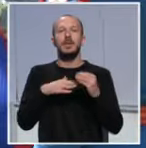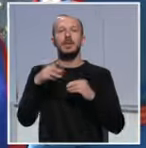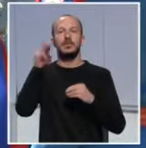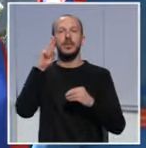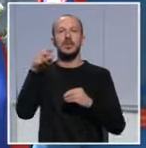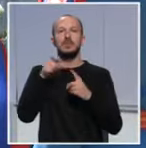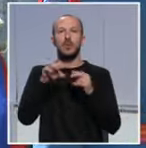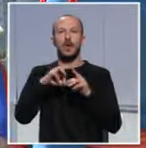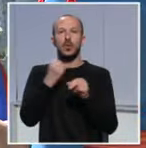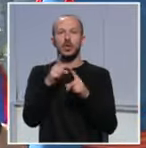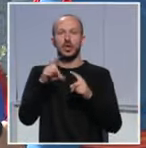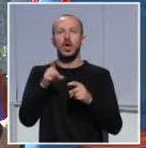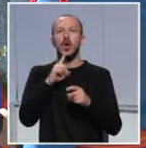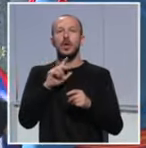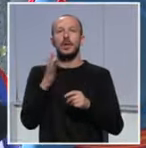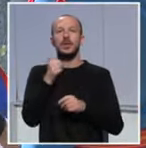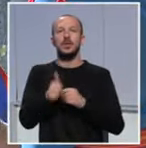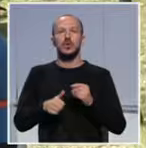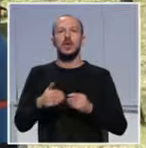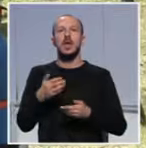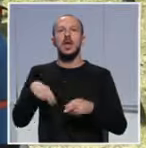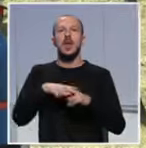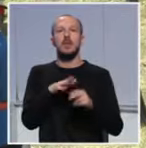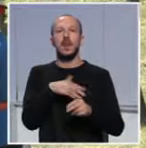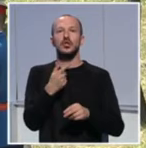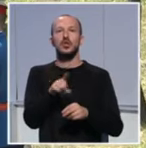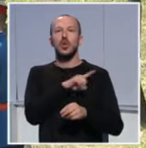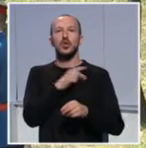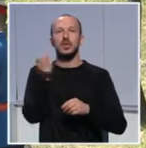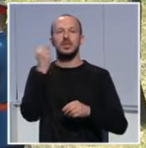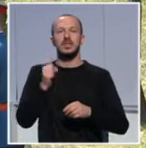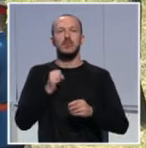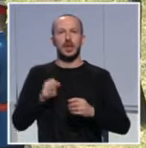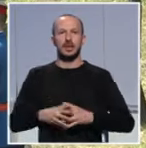spomenik Spomenku Gostiću, koji je sa 15 godina najmlađi poginuli srpski borac.